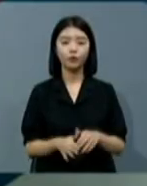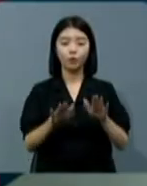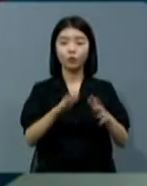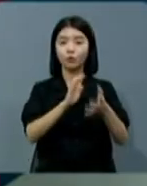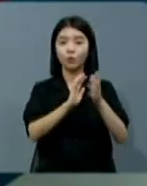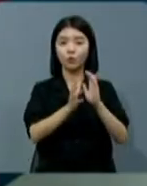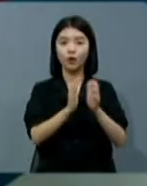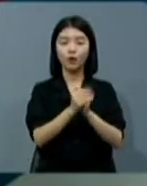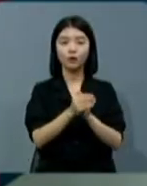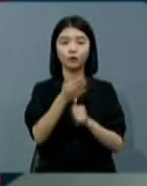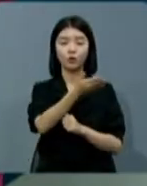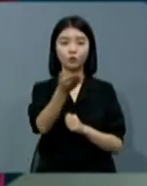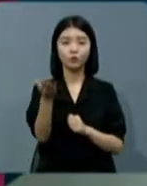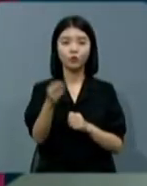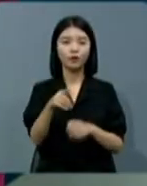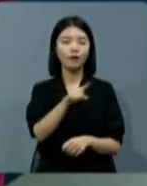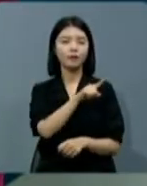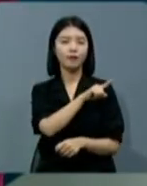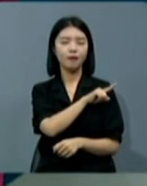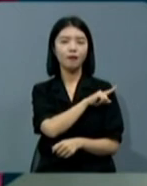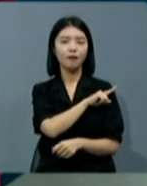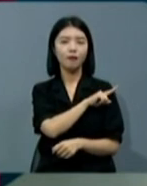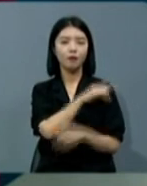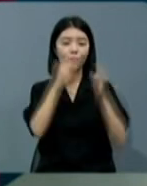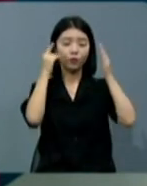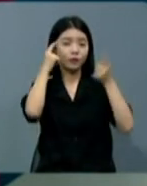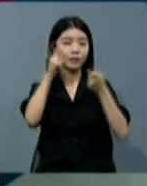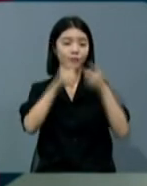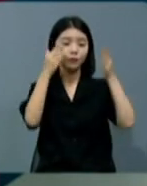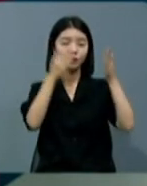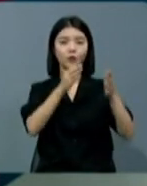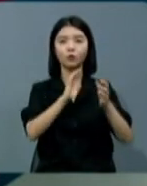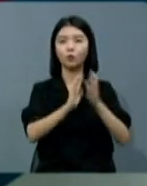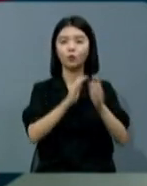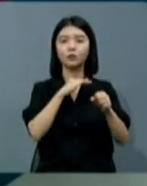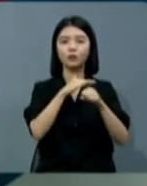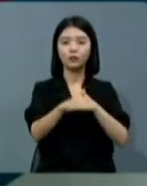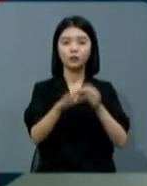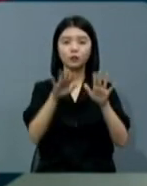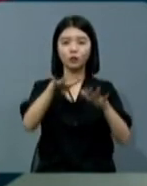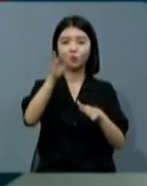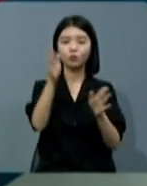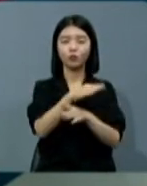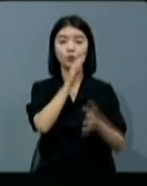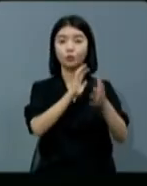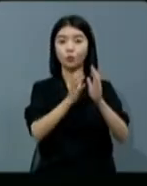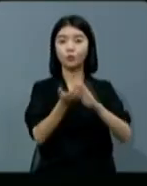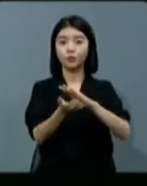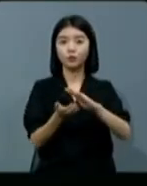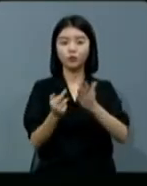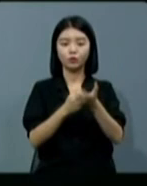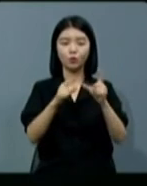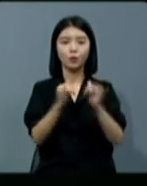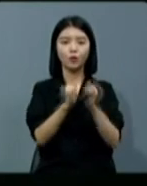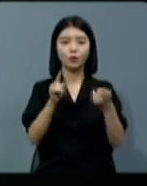오늘 토론회는 시청자 여러분들이 가장 흥미로워하시는 주도권 토론 방식으로 처음부터 끝까지 진행합니다. 제주도민들에